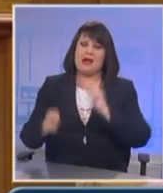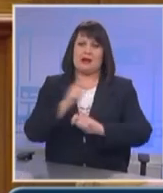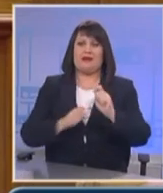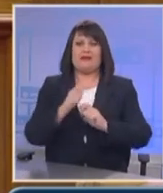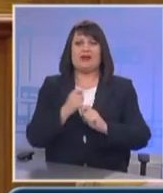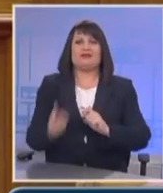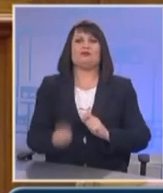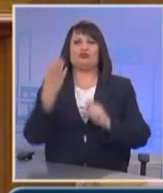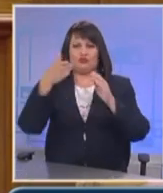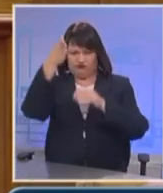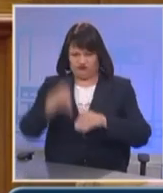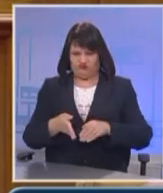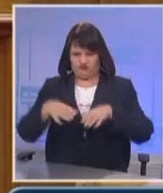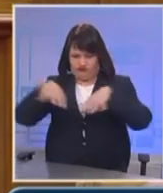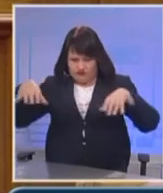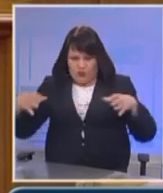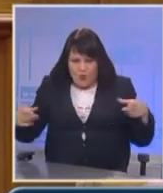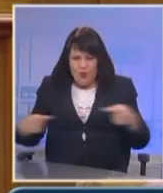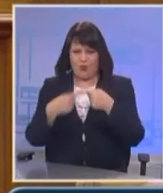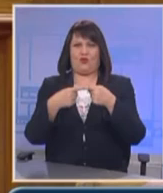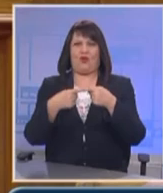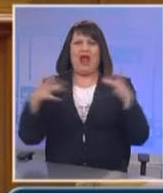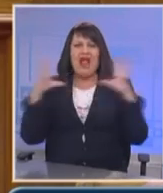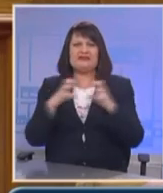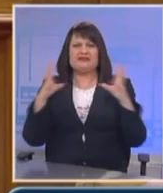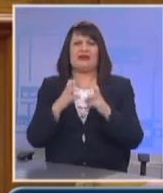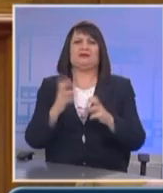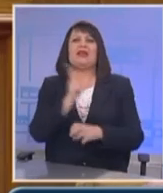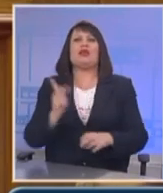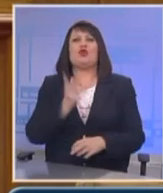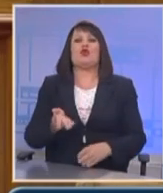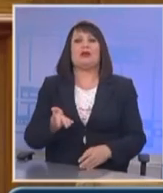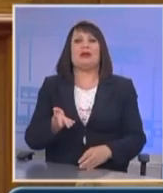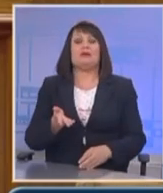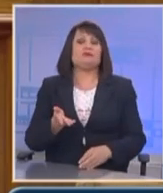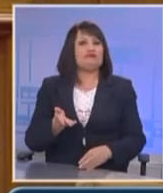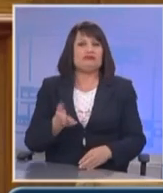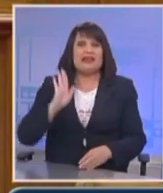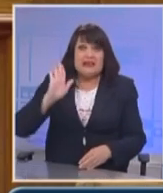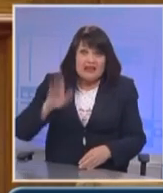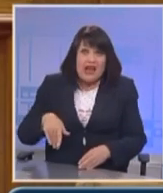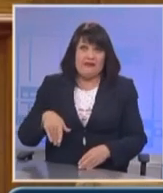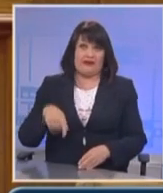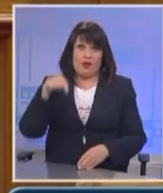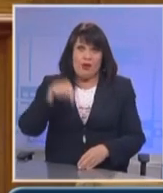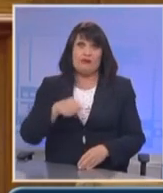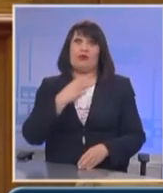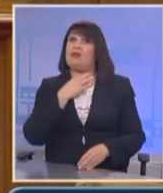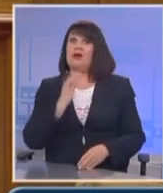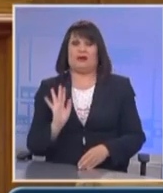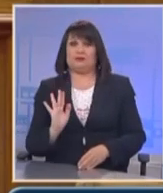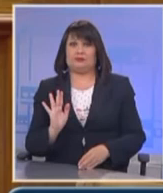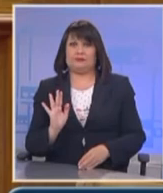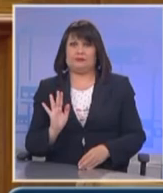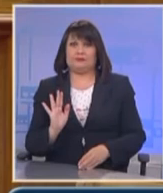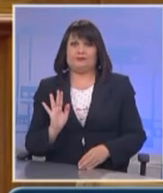νέα χαρακόμματα και νέα διχόνοια στην ελληνική κοινωνία. Το τελευταίο πράγμα που χρειάζεται σήμερα ο ελληνικός λαός